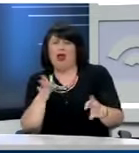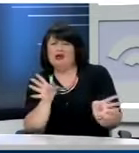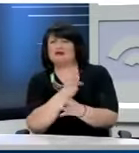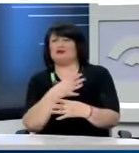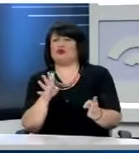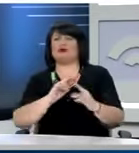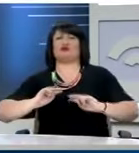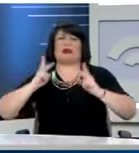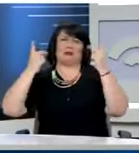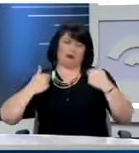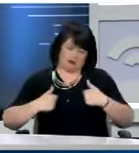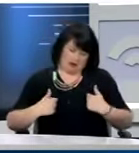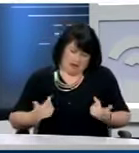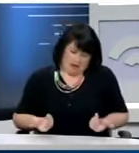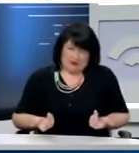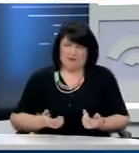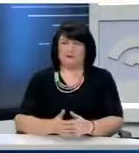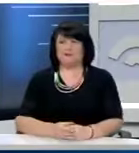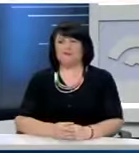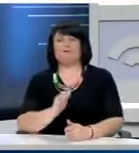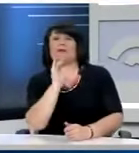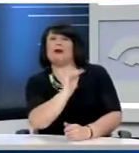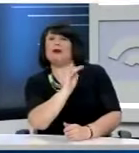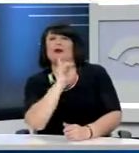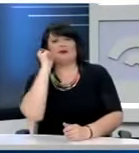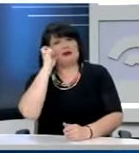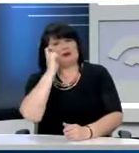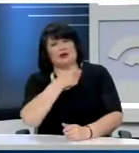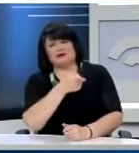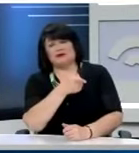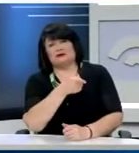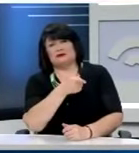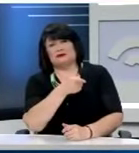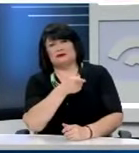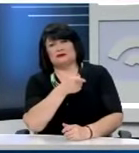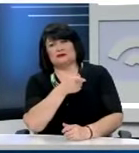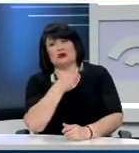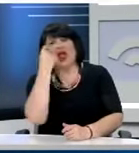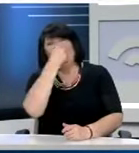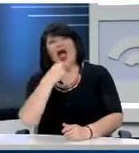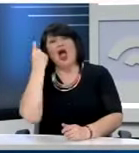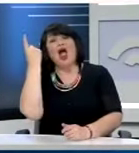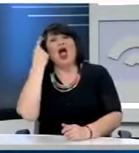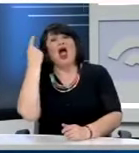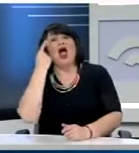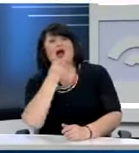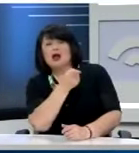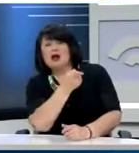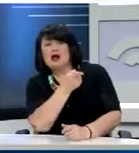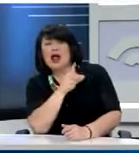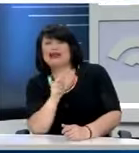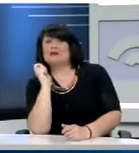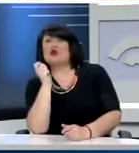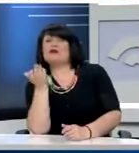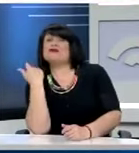πολιτικούς αντιπάλους. Αλήθεια, έχετε σκεφτεί ποτέ να κάνετε την αυτοκριτική σας για αυτού του είδους την αντιπολίτευση που